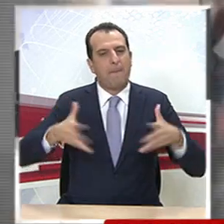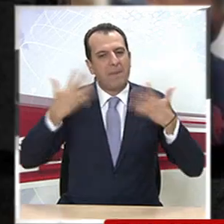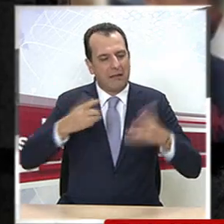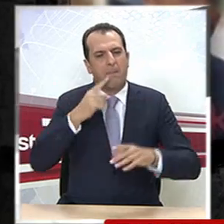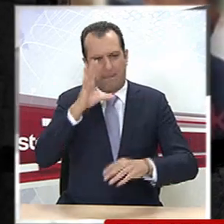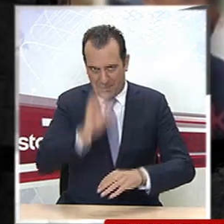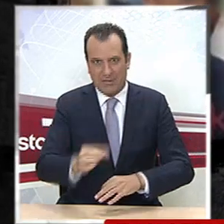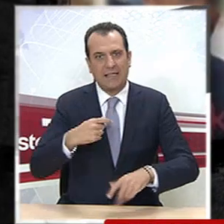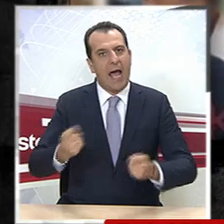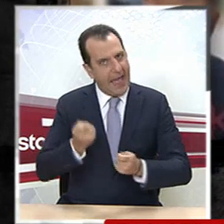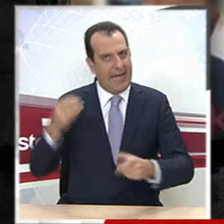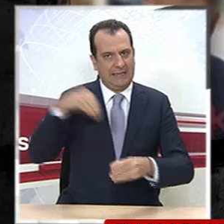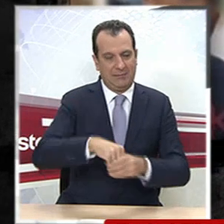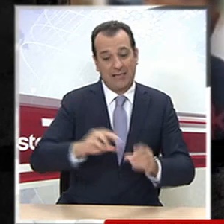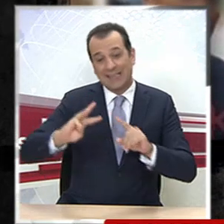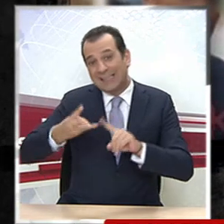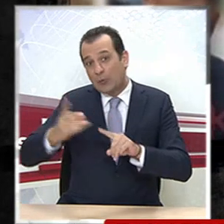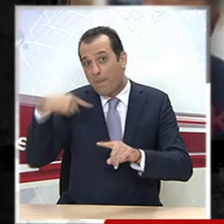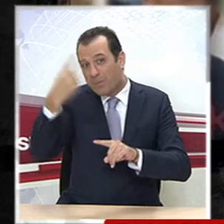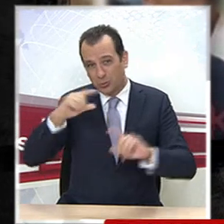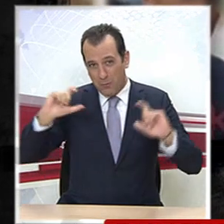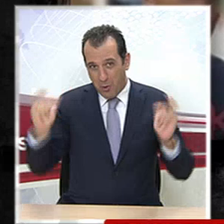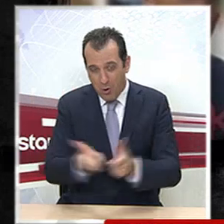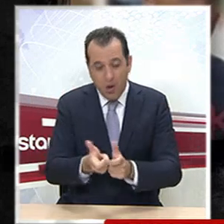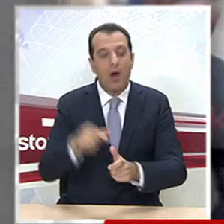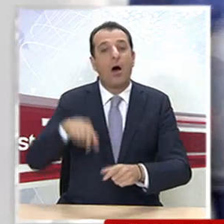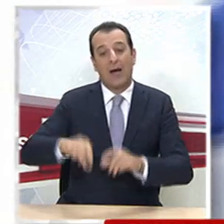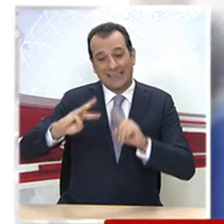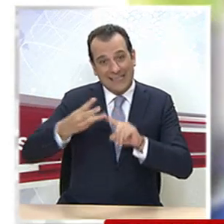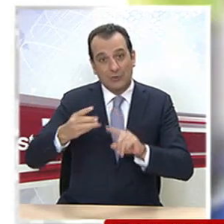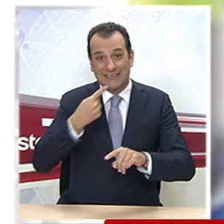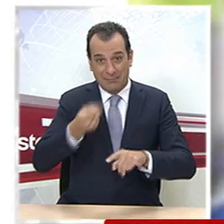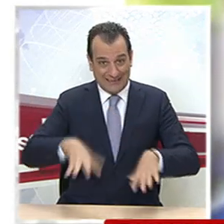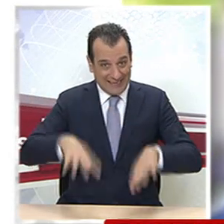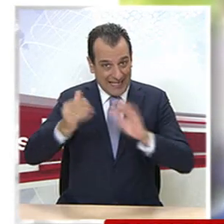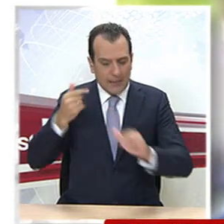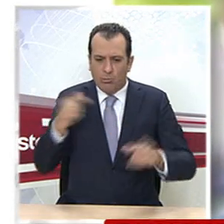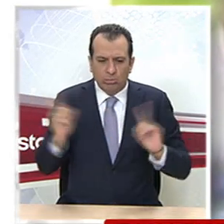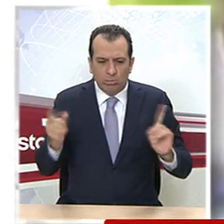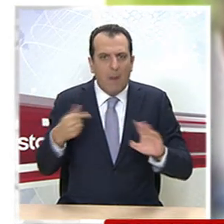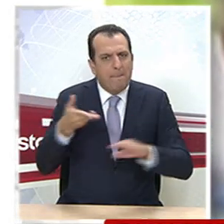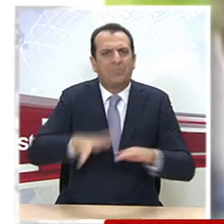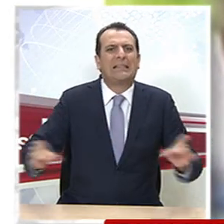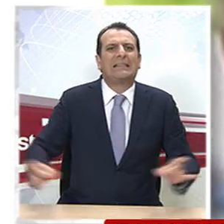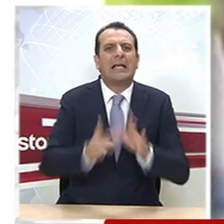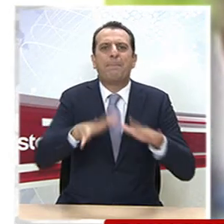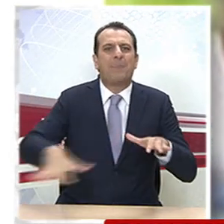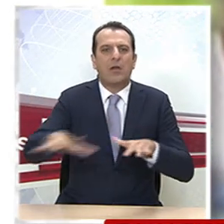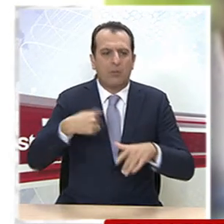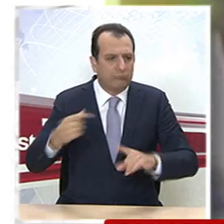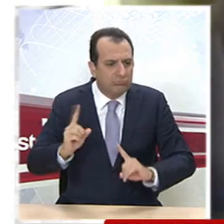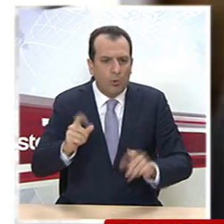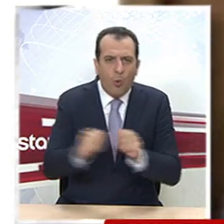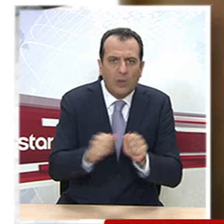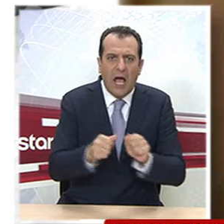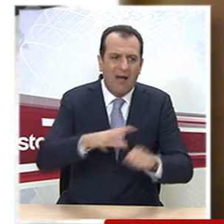συμμετοχή τους στην δολοφονία. Ο τρίτος ήταν αυτός ο οποίος είχε πει στην αρχή ότι ήμουν απλά στην περιοχή και ότι δεν ήμουν τόσο